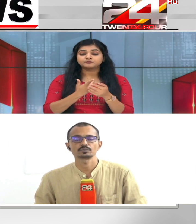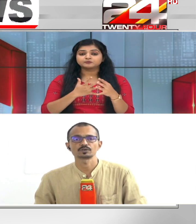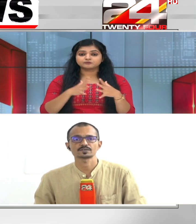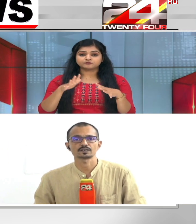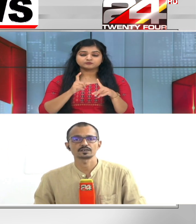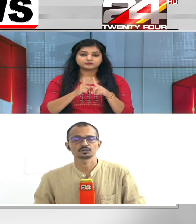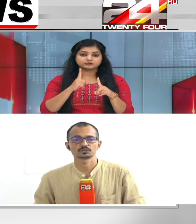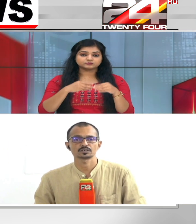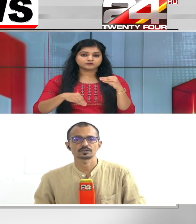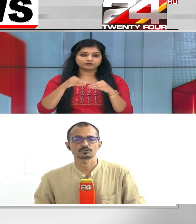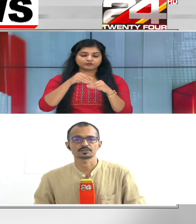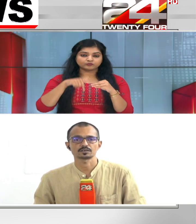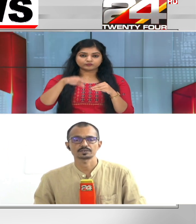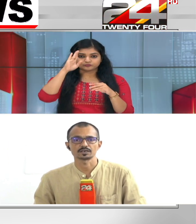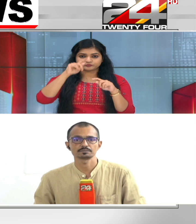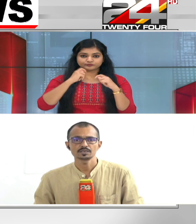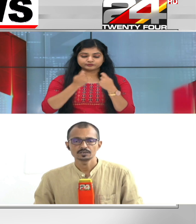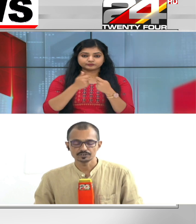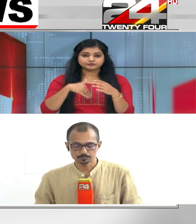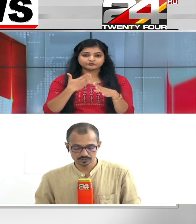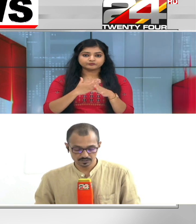കൂടി പോലീസ് കടന്നിരിക്കുന്നു എന്നുള്ളതാണ് ഏറ്റവും പ്രധാനപ്പെട്ട കാര്യം.